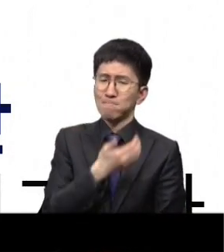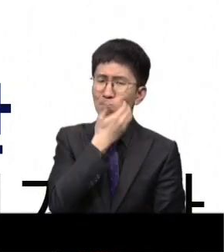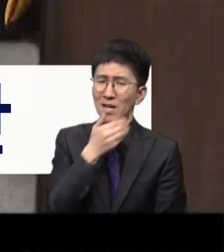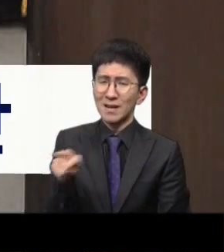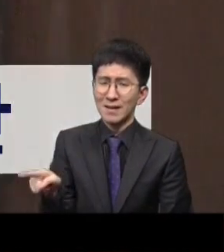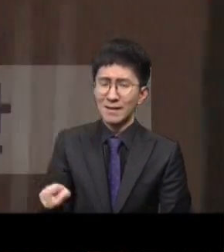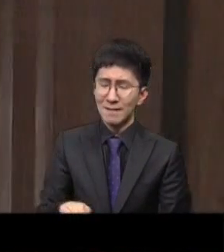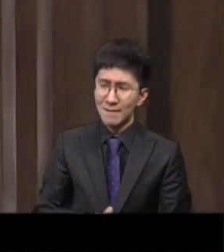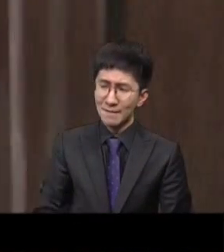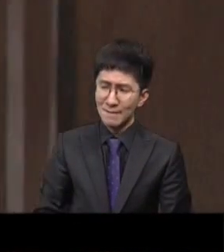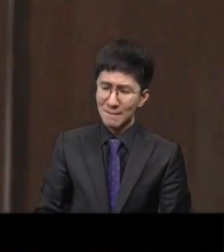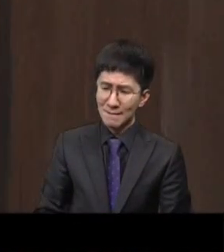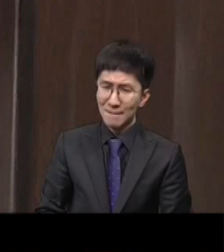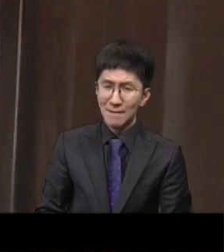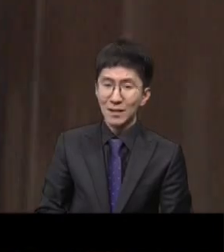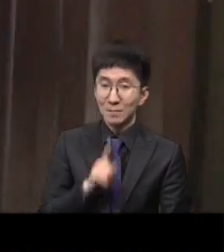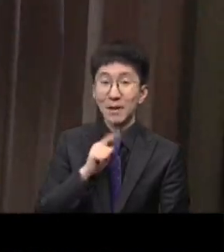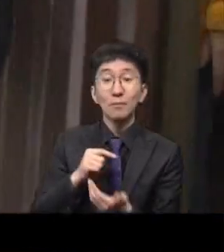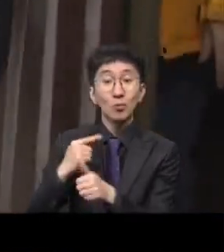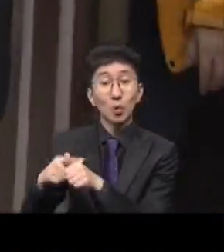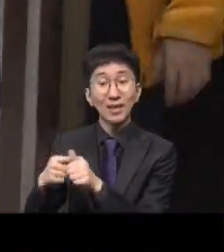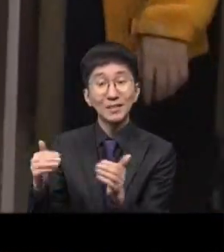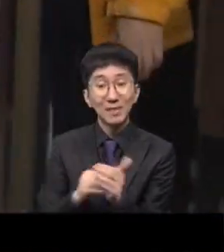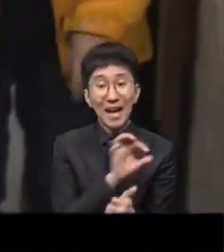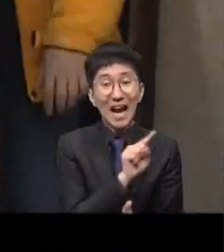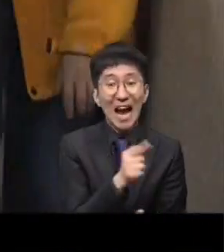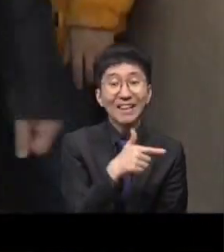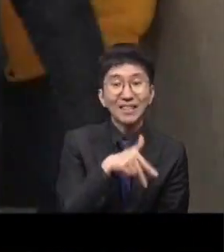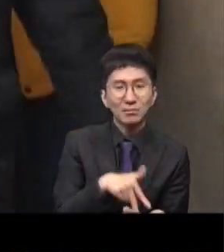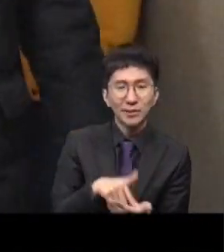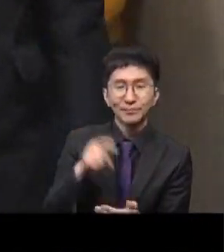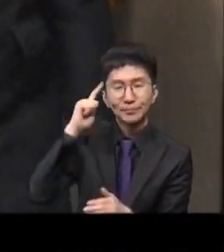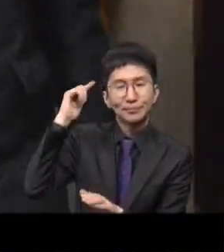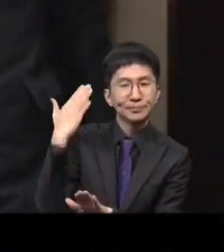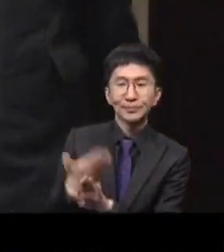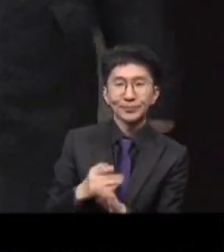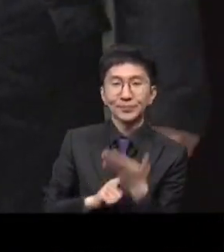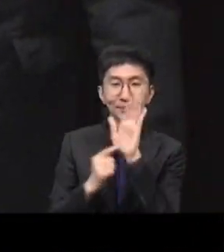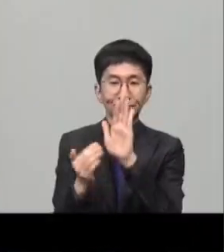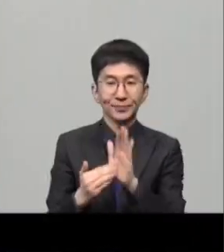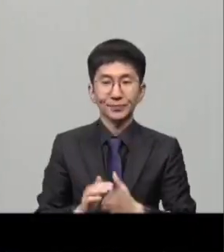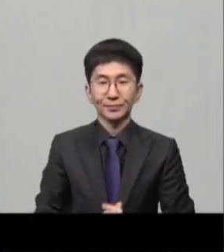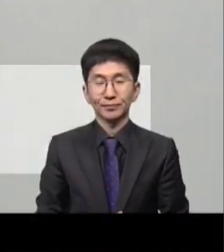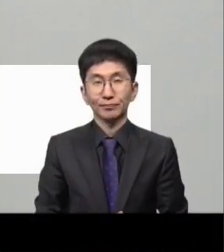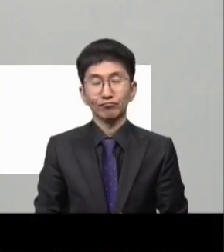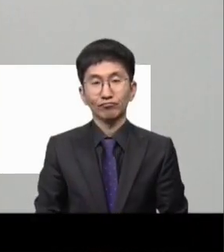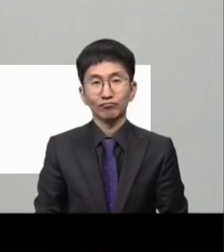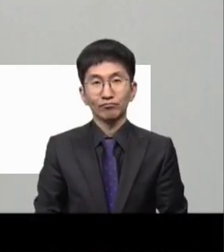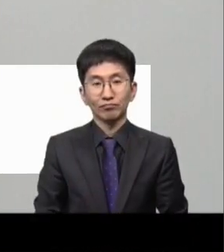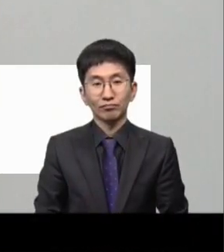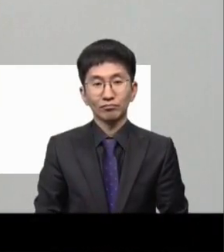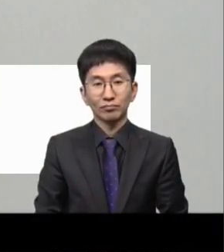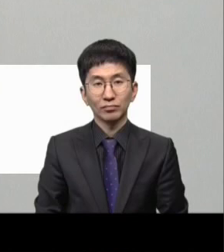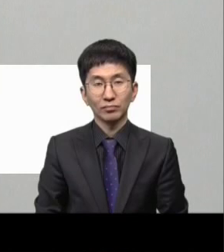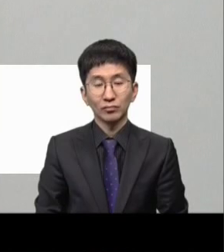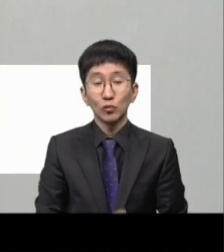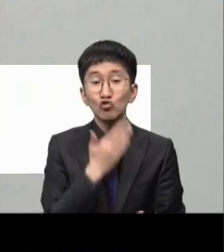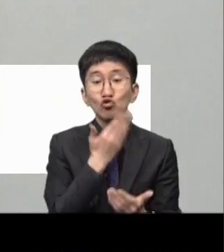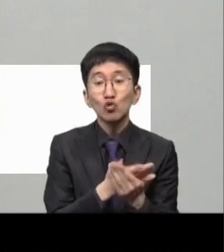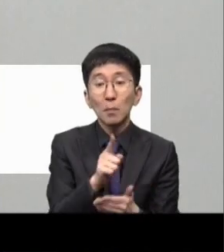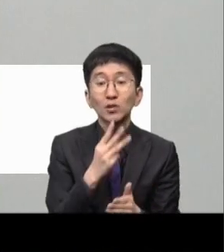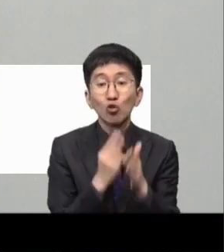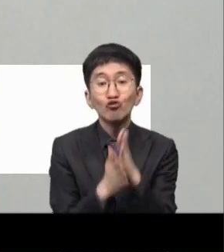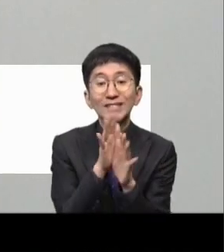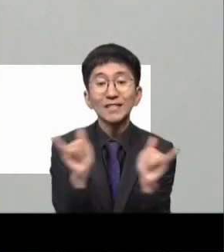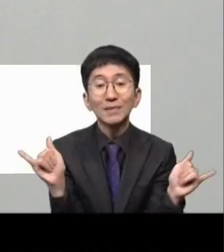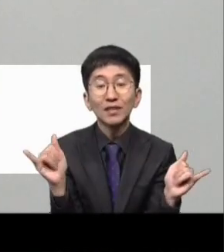날렸습니다. 안 대표는 사실상 거부 의사를 내비쳤습니다. 중요한 거는 서울